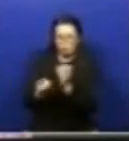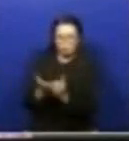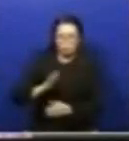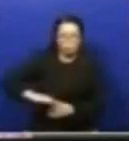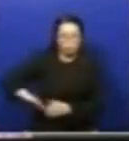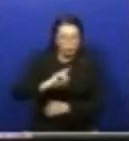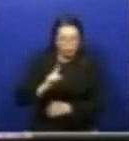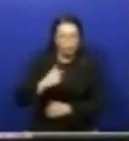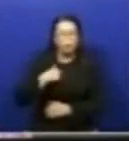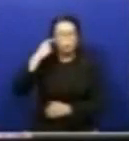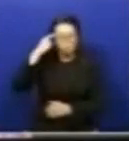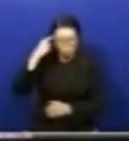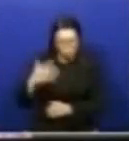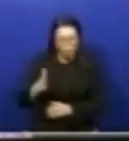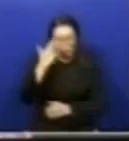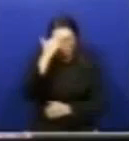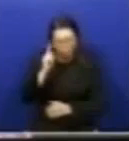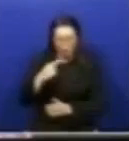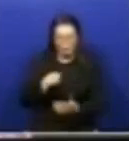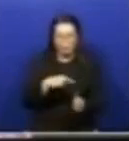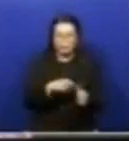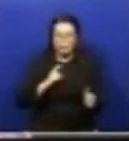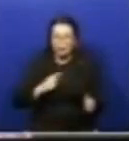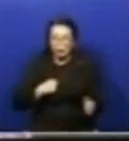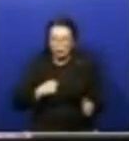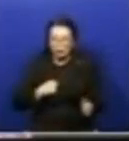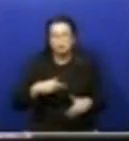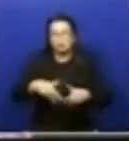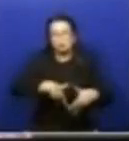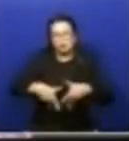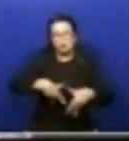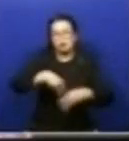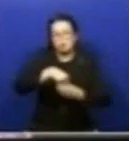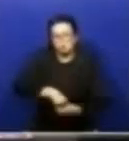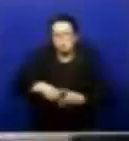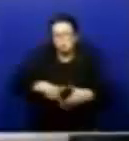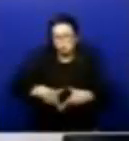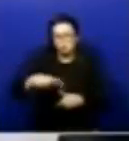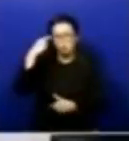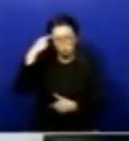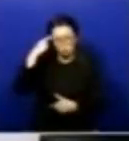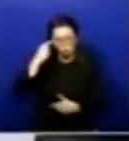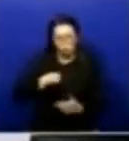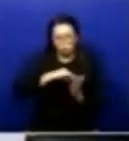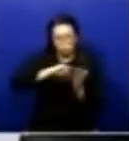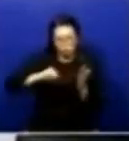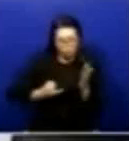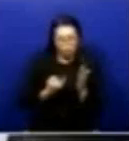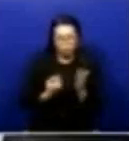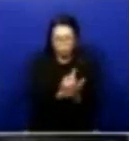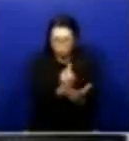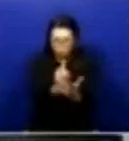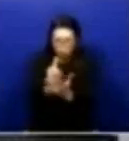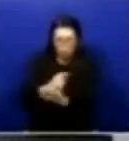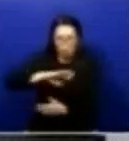าจากชาวบ้านยิ่งพวกผมนี่ผู้แทนชั้นสองมาจากต่างจังหวัดป่วย